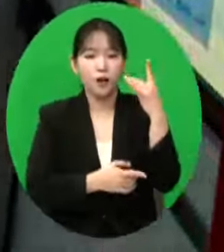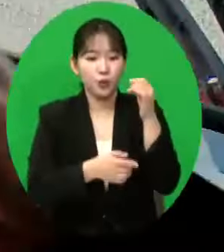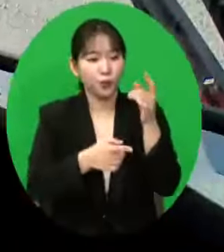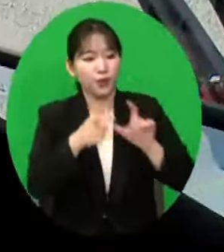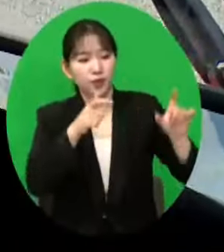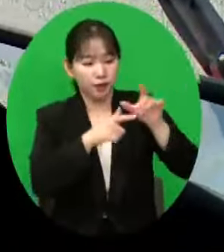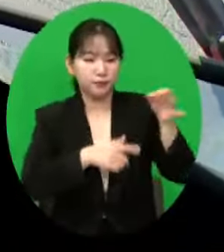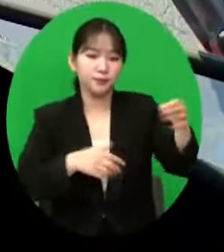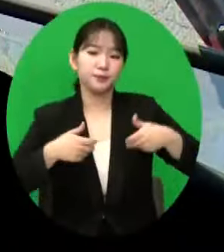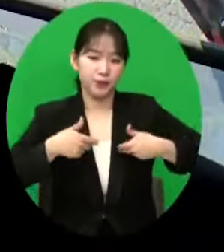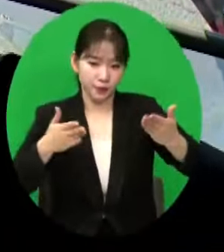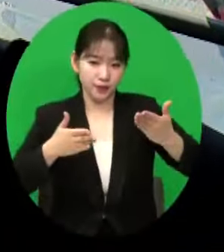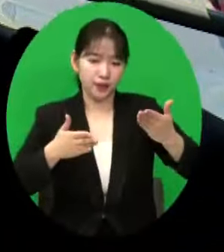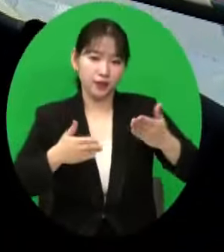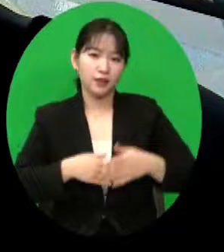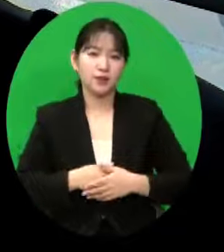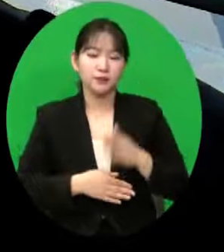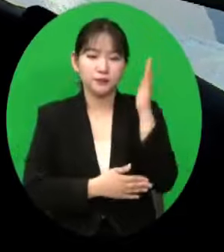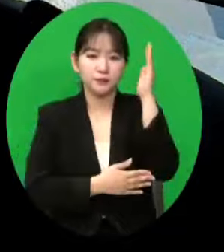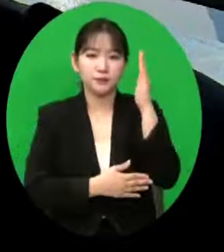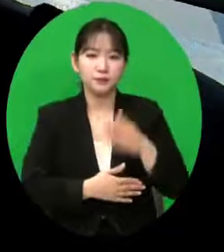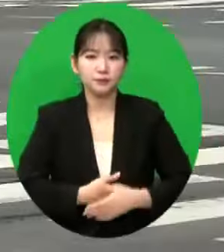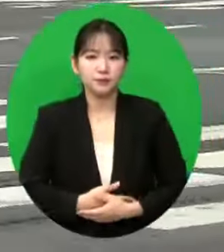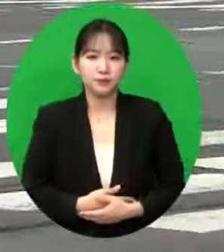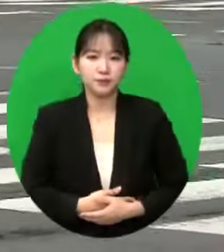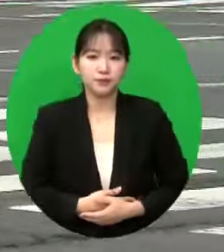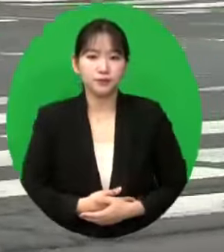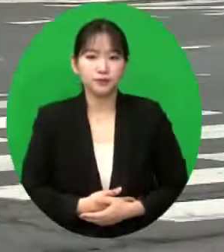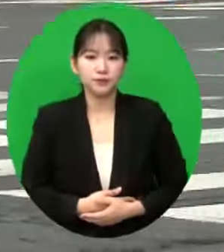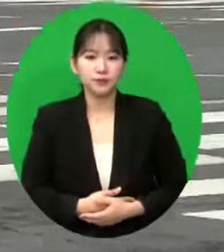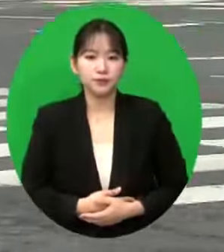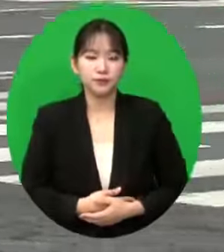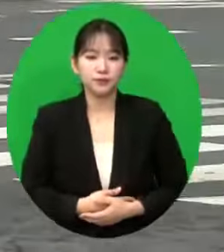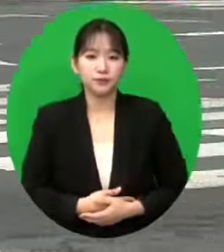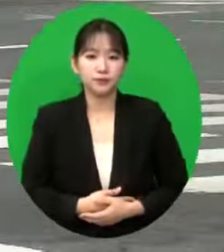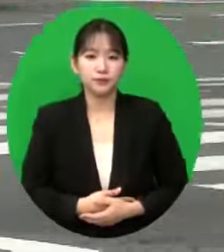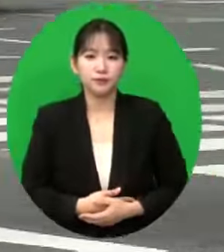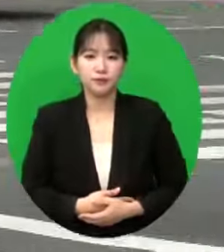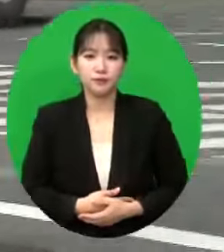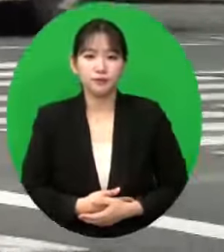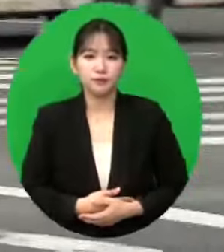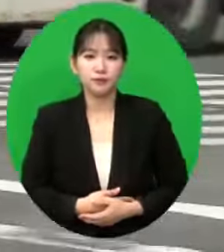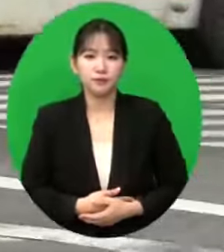환승에 따른 추가 요금은 없다고 밝혔습니다. MBC 뉴스 김윤희입니다.